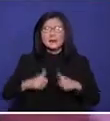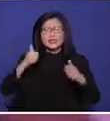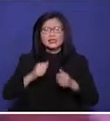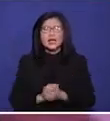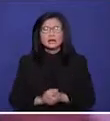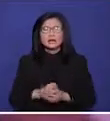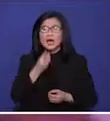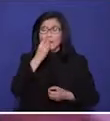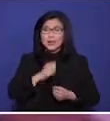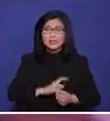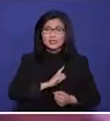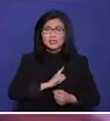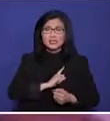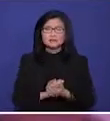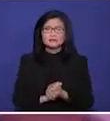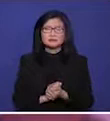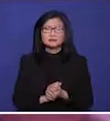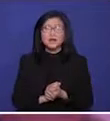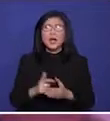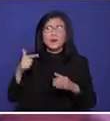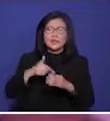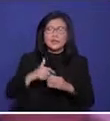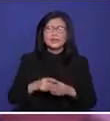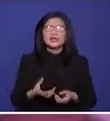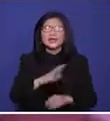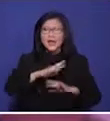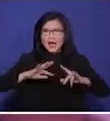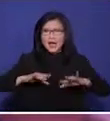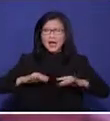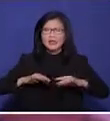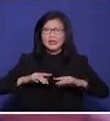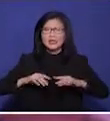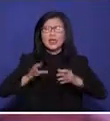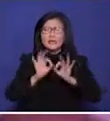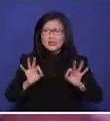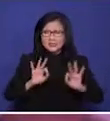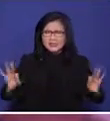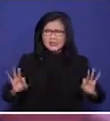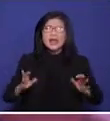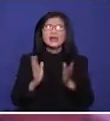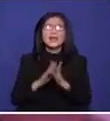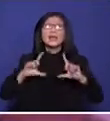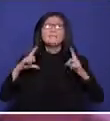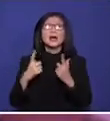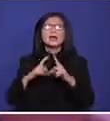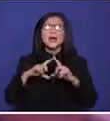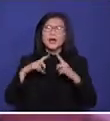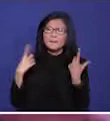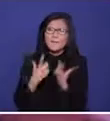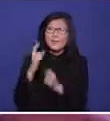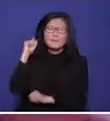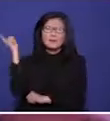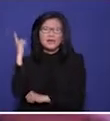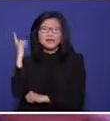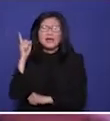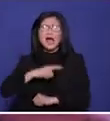pangan, bahan bakar, air bersih. Dan juga lembaga-lembaga pemerintahan harus